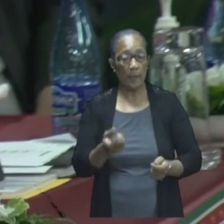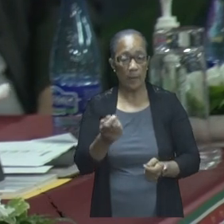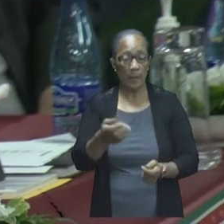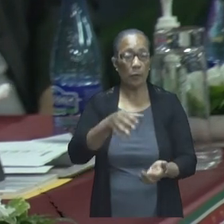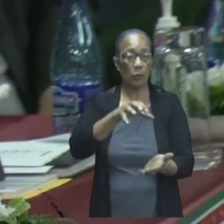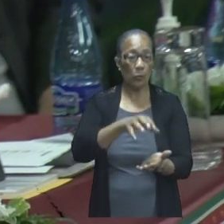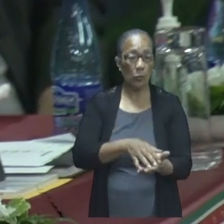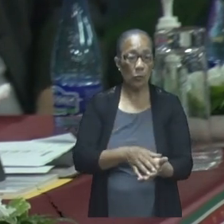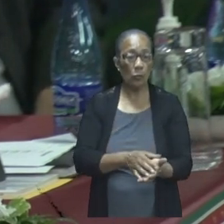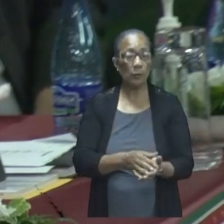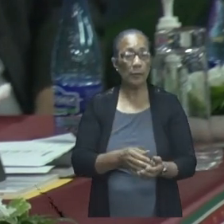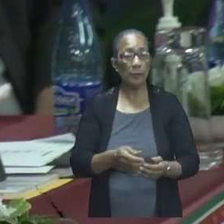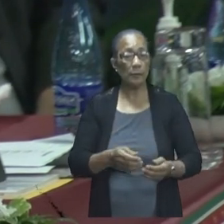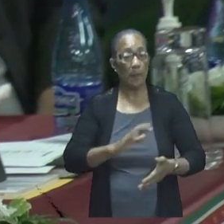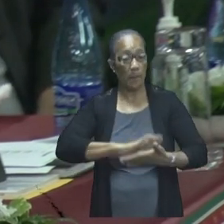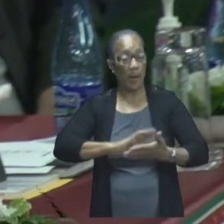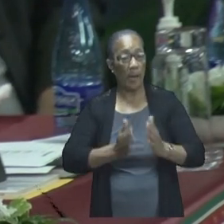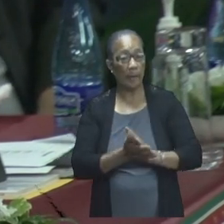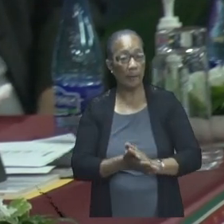en ik heb aangegeven dat